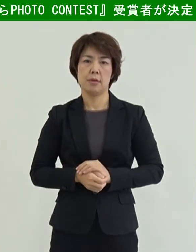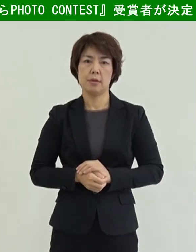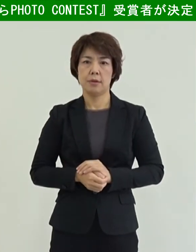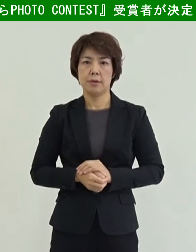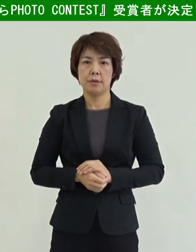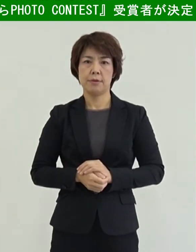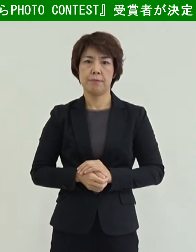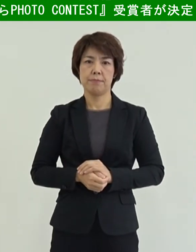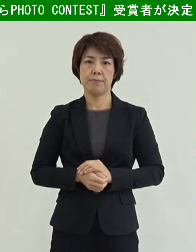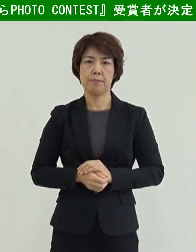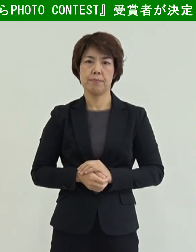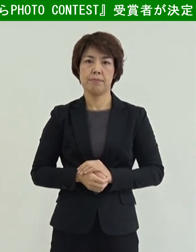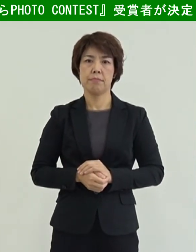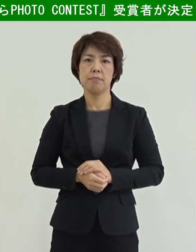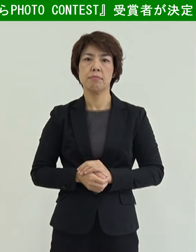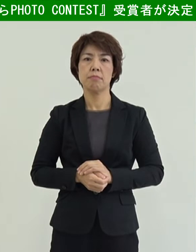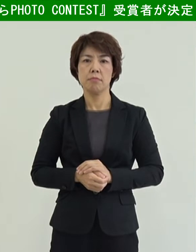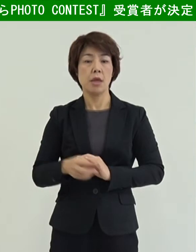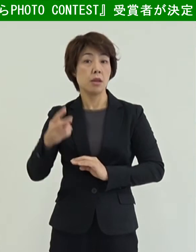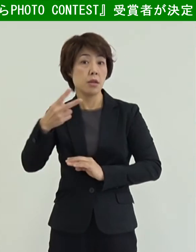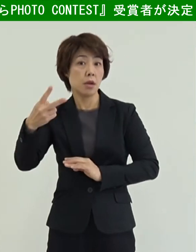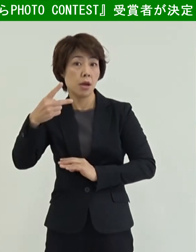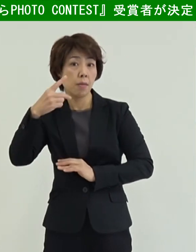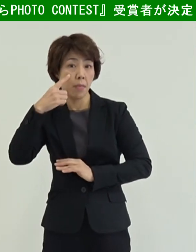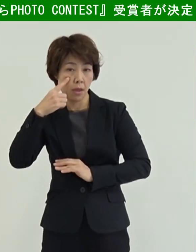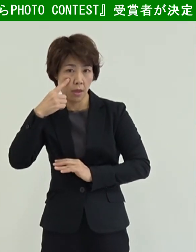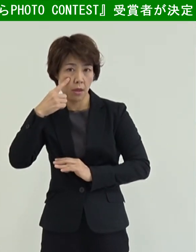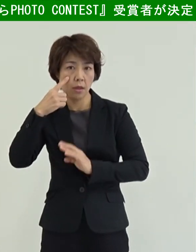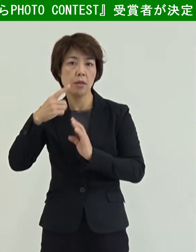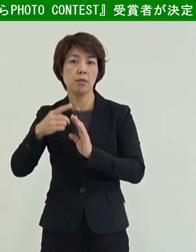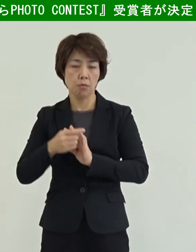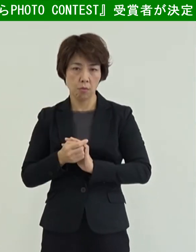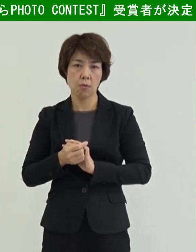え第2回の